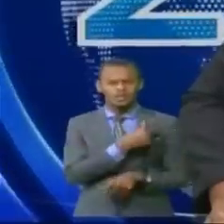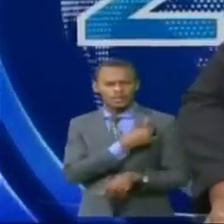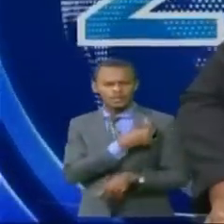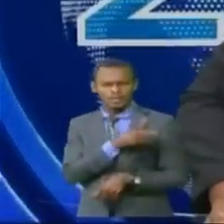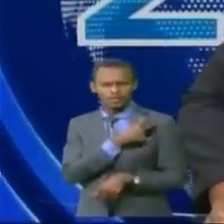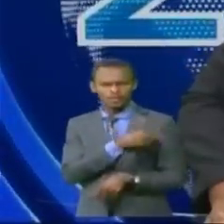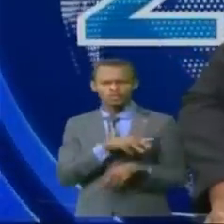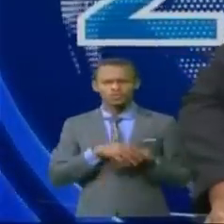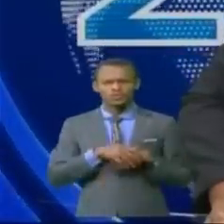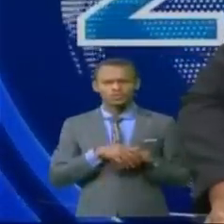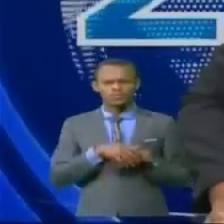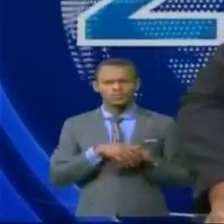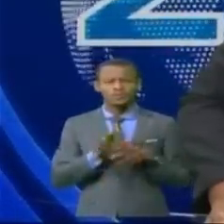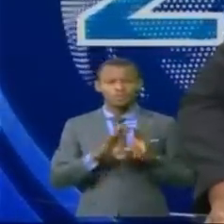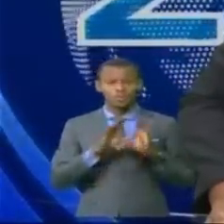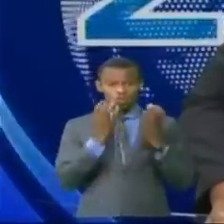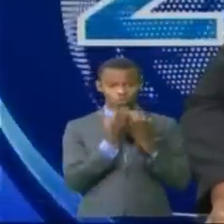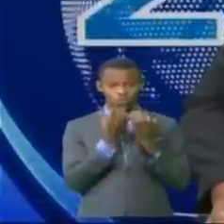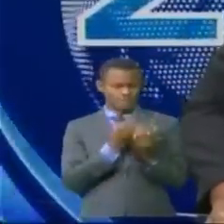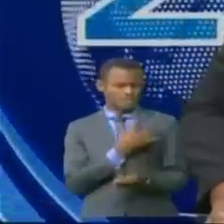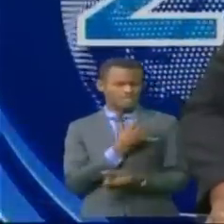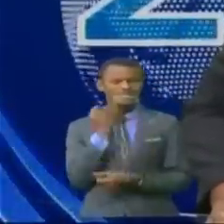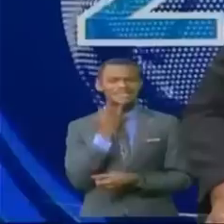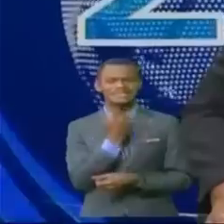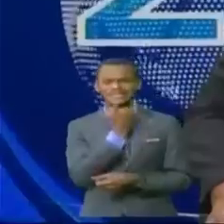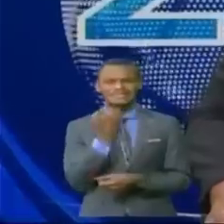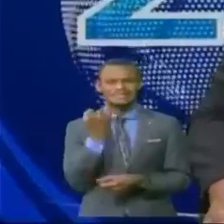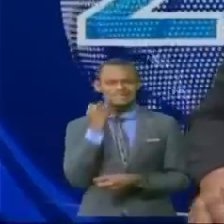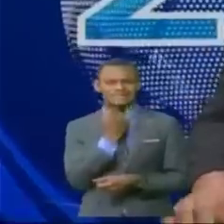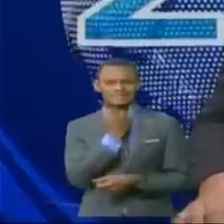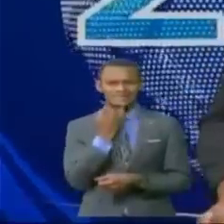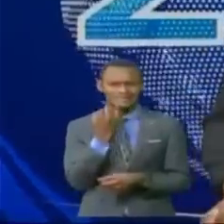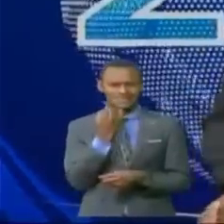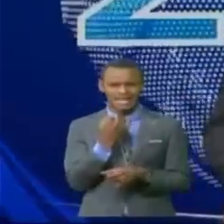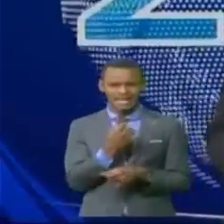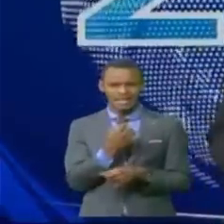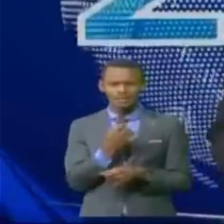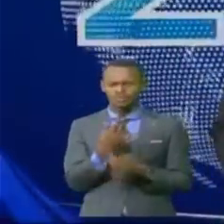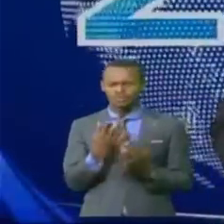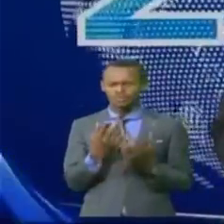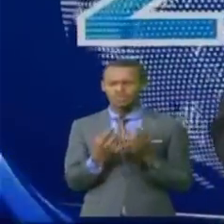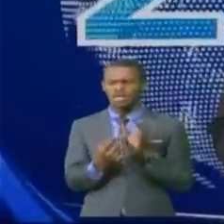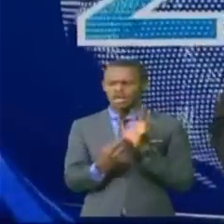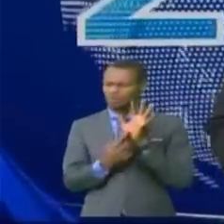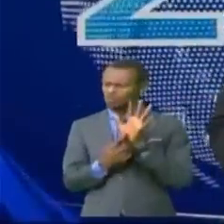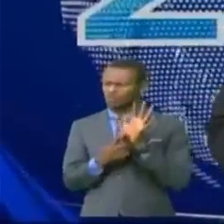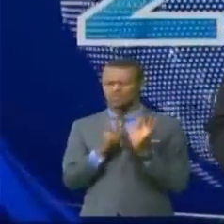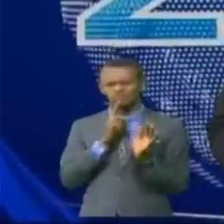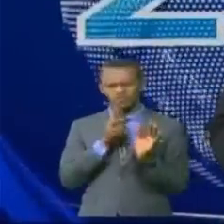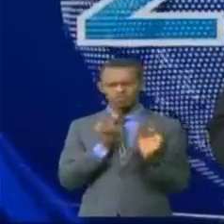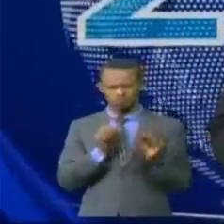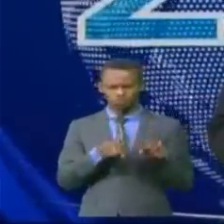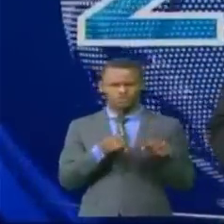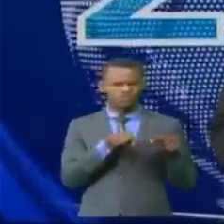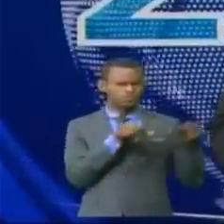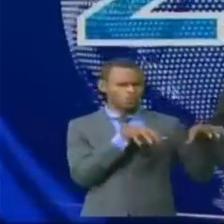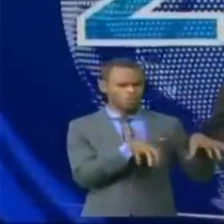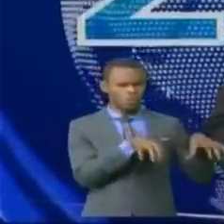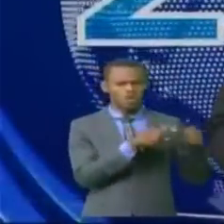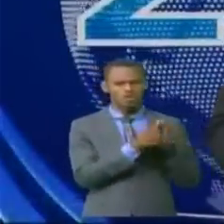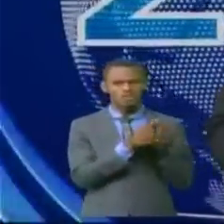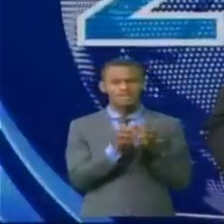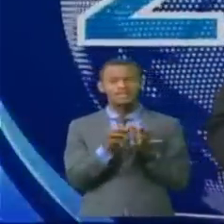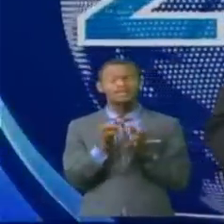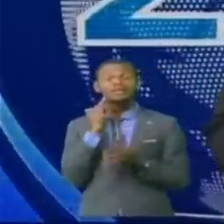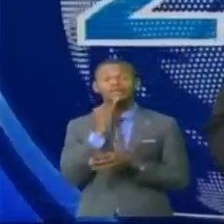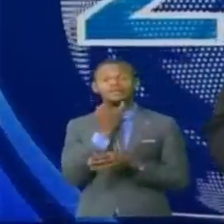israélienne de Kinshasa a réaffirmé l'excellence des relations entre Israël et la République démocratique du Congo au cours